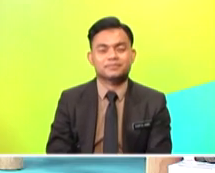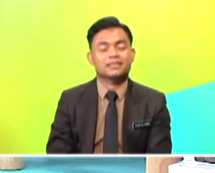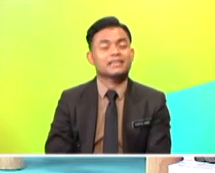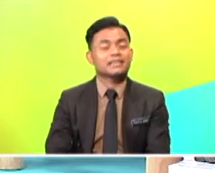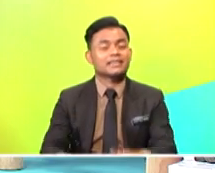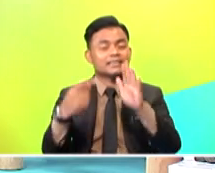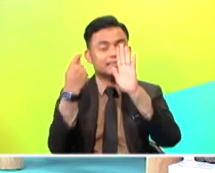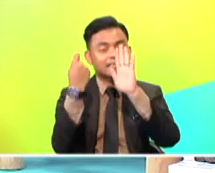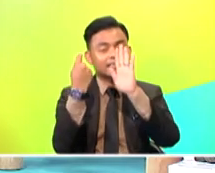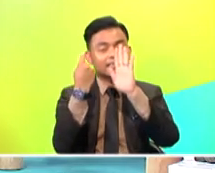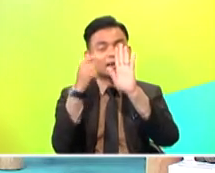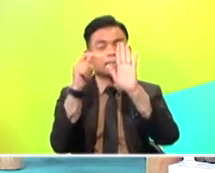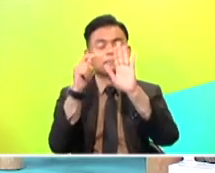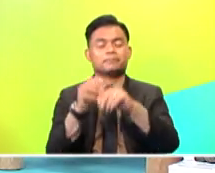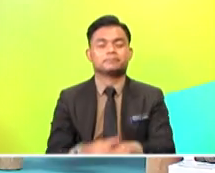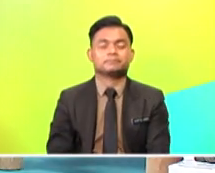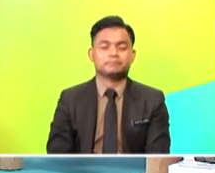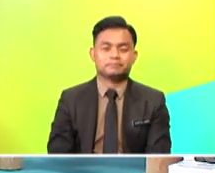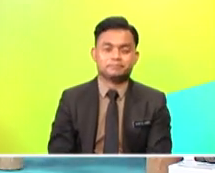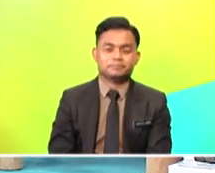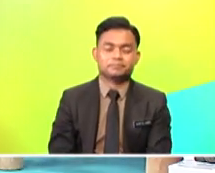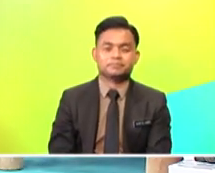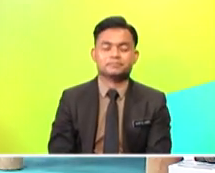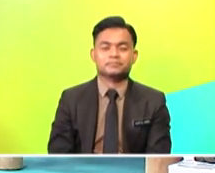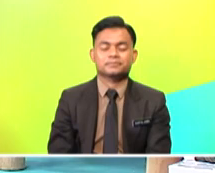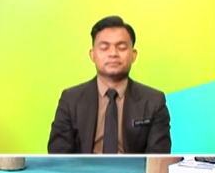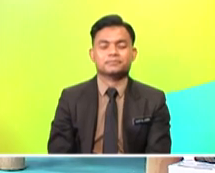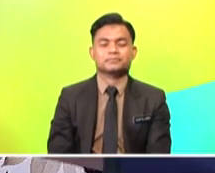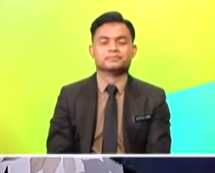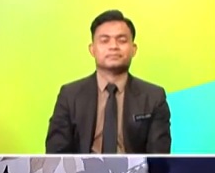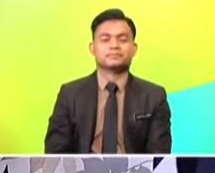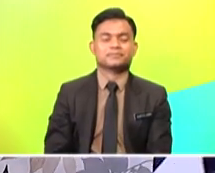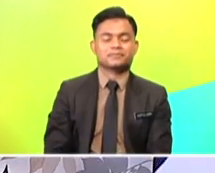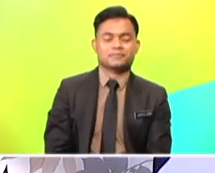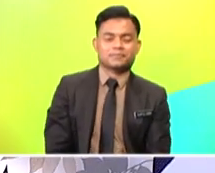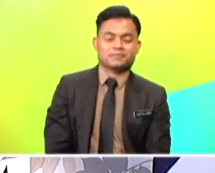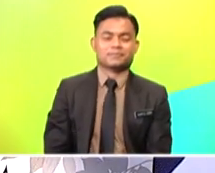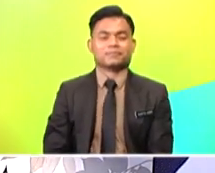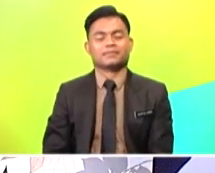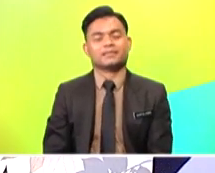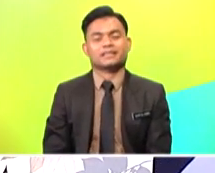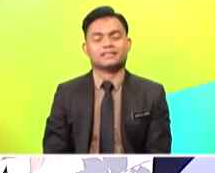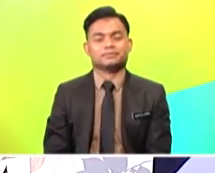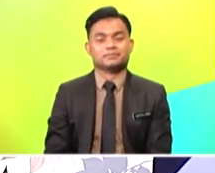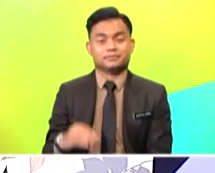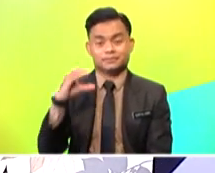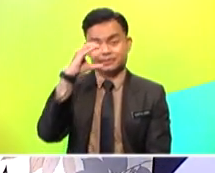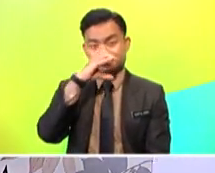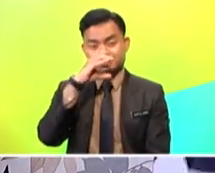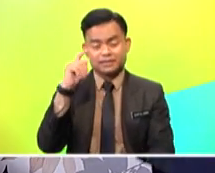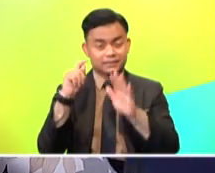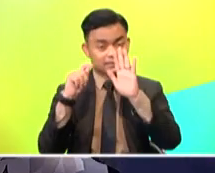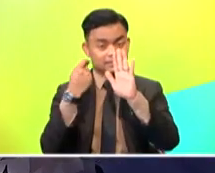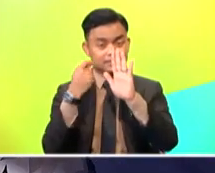tingkap. Tingkap? Irfan cuba labelkan. Okey, cari tingkap ni. Pintu ni.